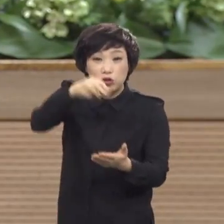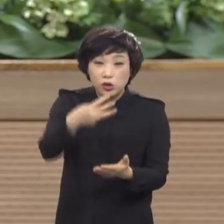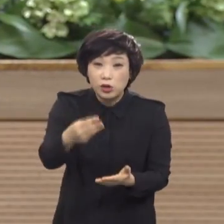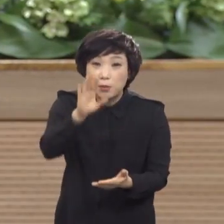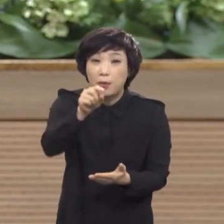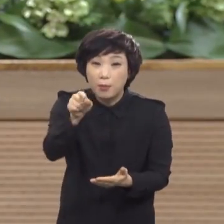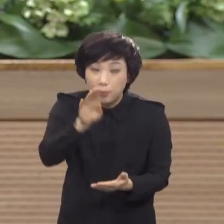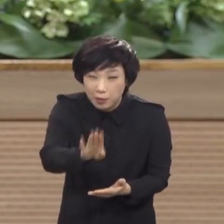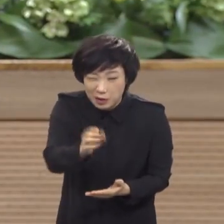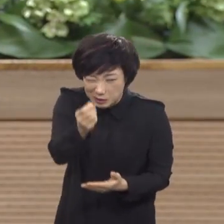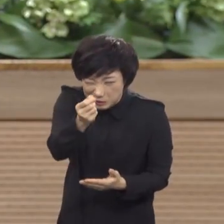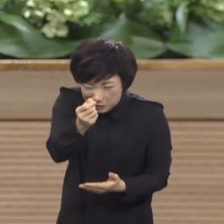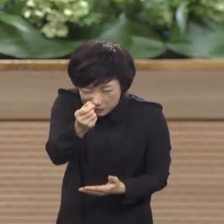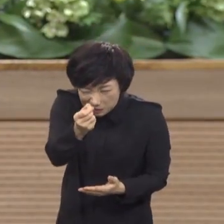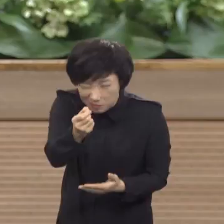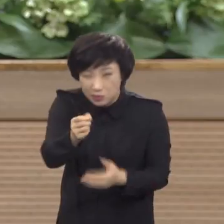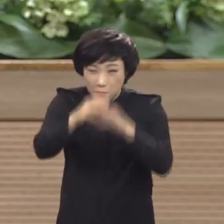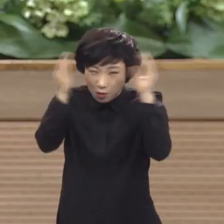율법의